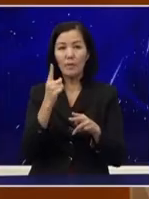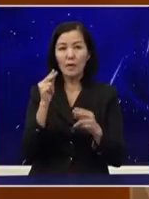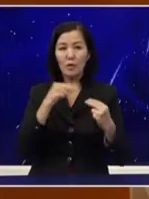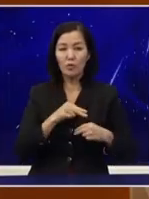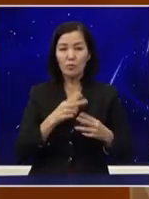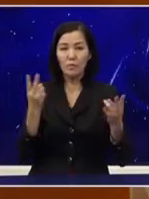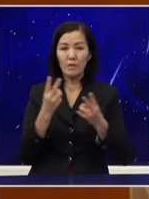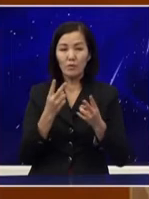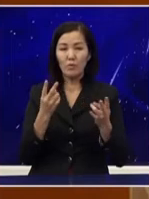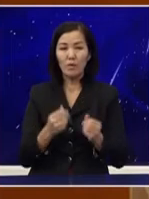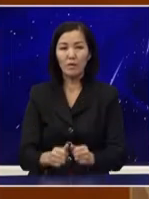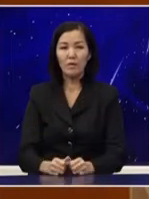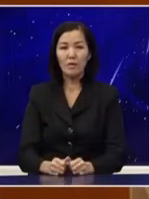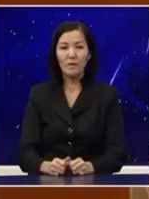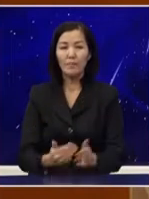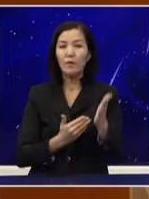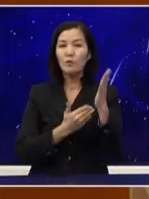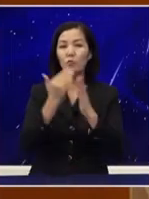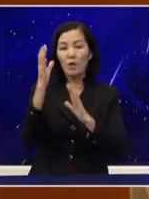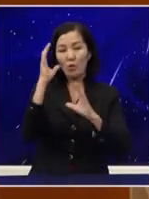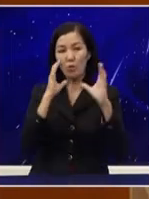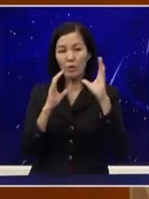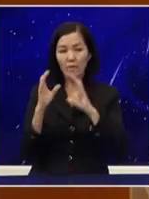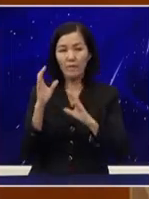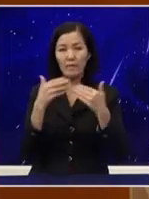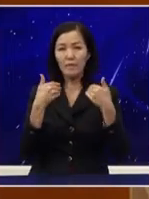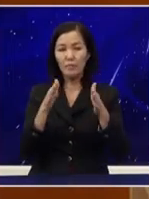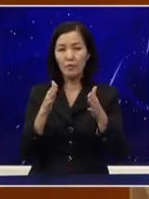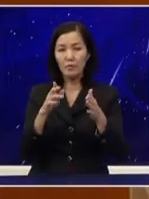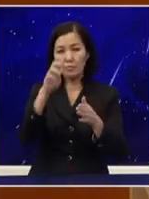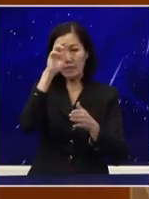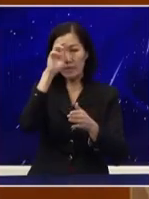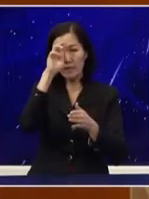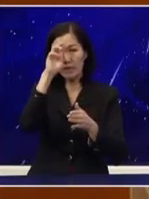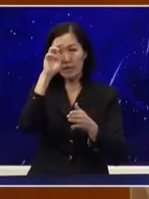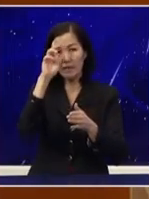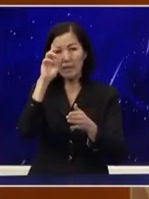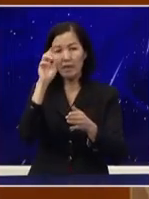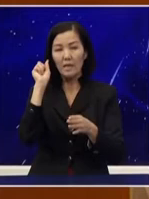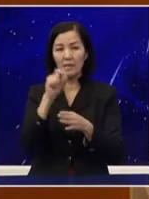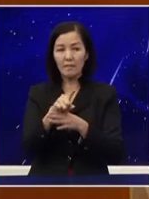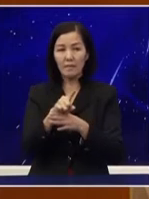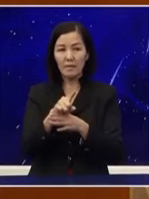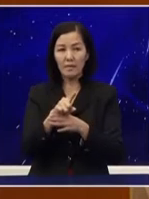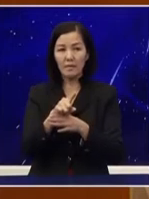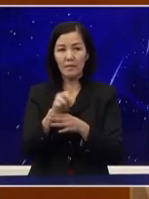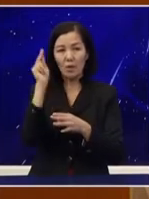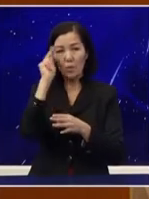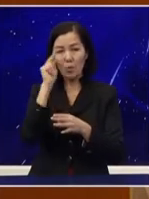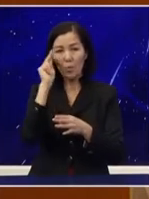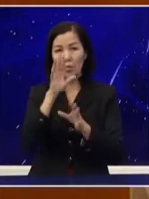өтеуі тиіс. Жоғарғы оқу орнының бітірушінің мемлекеттік білім беру тапсырысында оқу